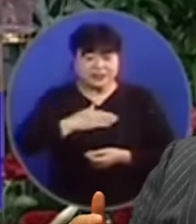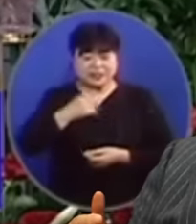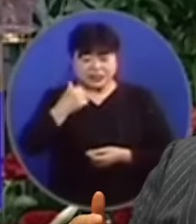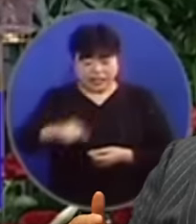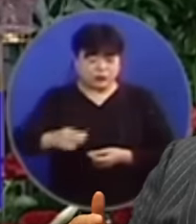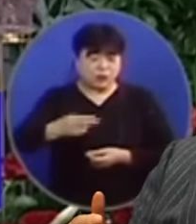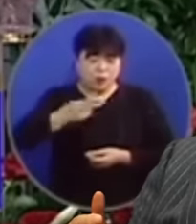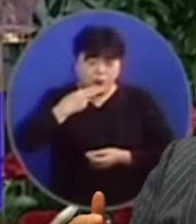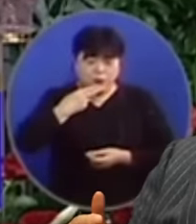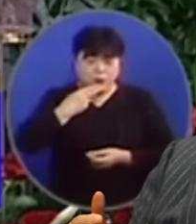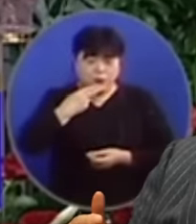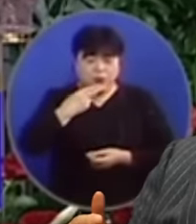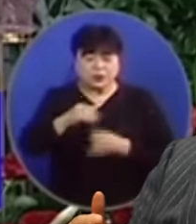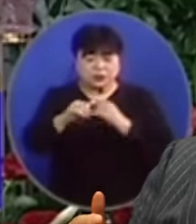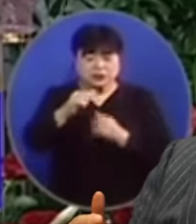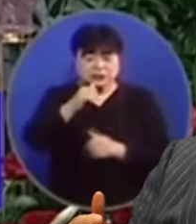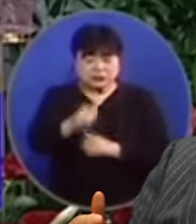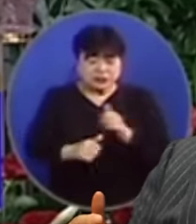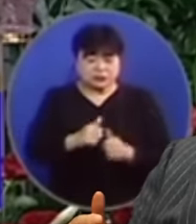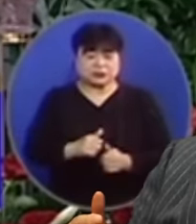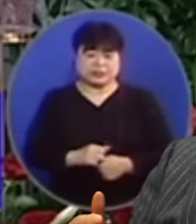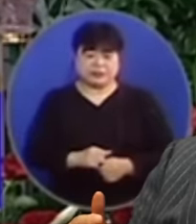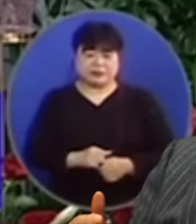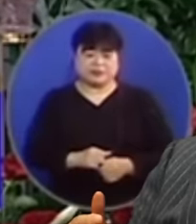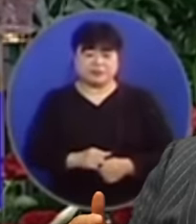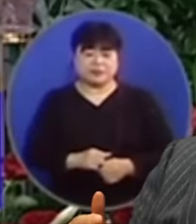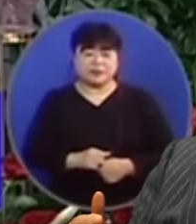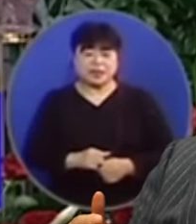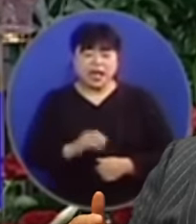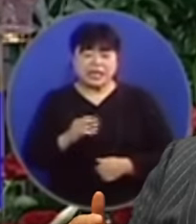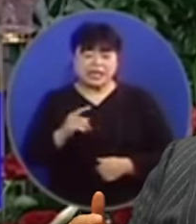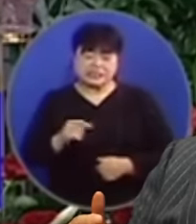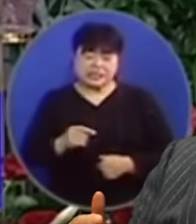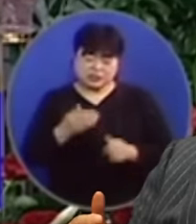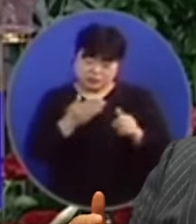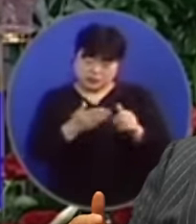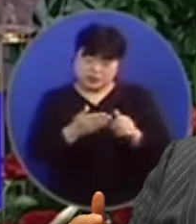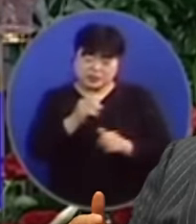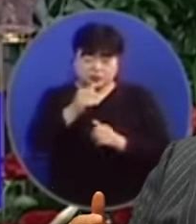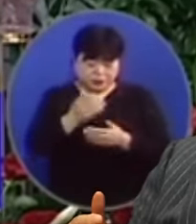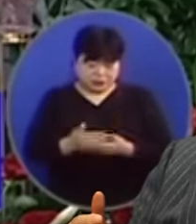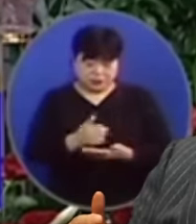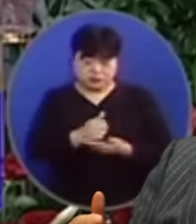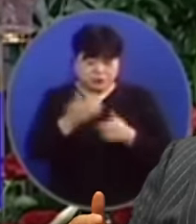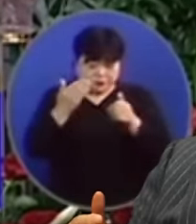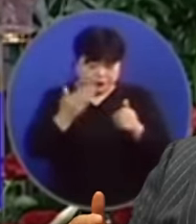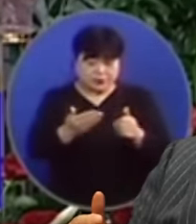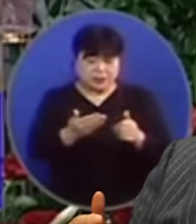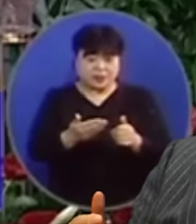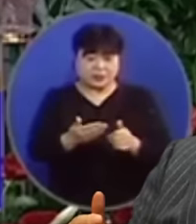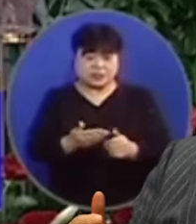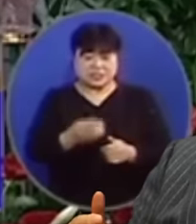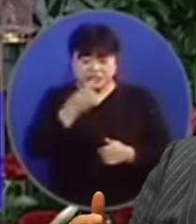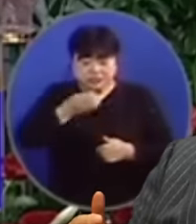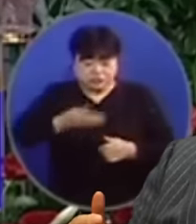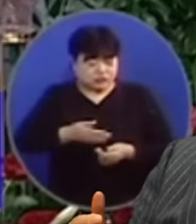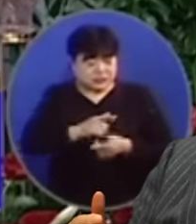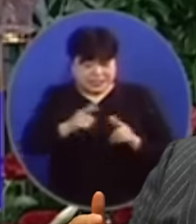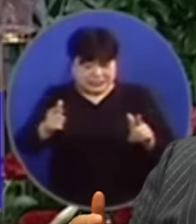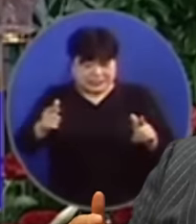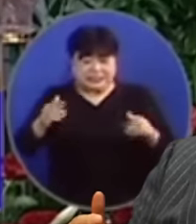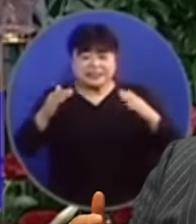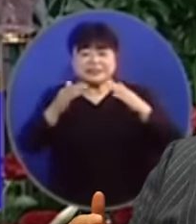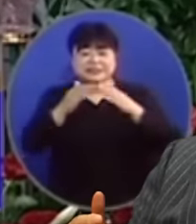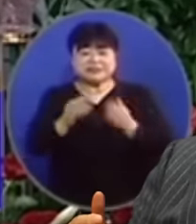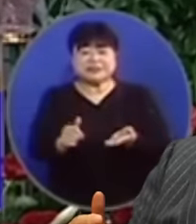자식이 없사오니 나의 상속자는 이 다메섹 사람 엘리에셀이니이다. 아브라함이 또 이르되 주께서 내게 실을 주지 아니하셨으니 내